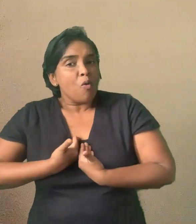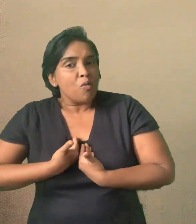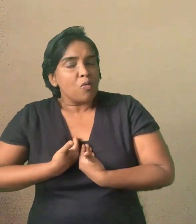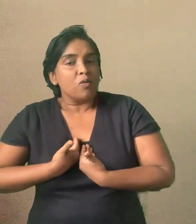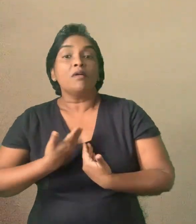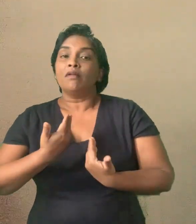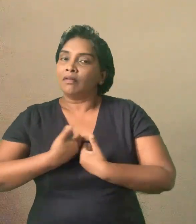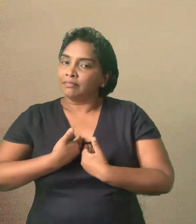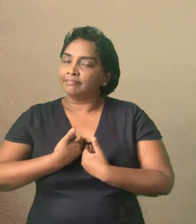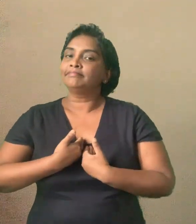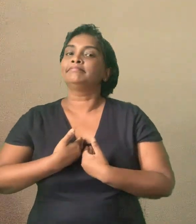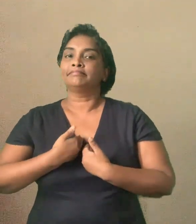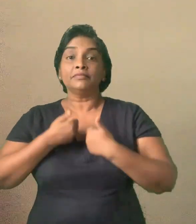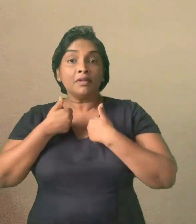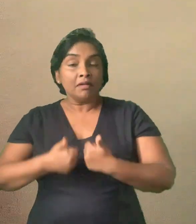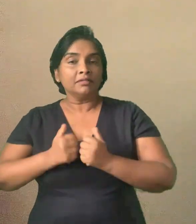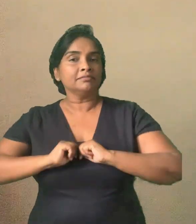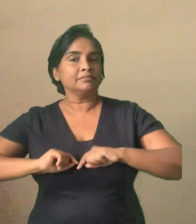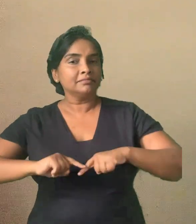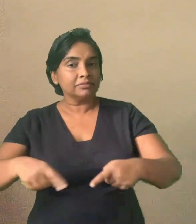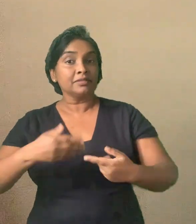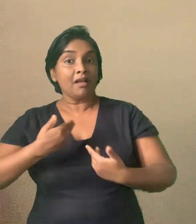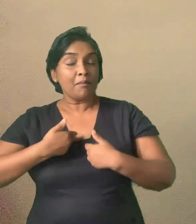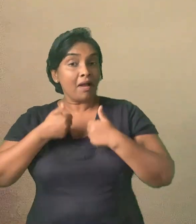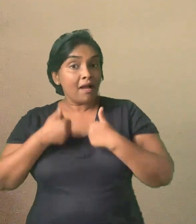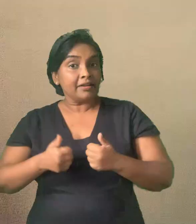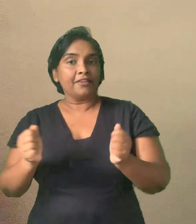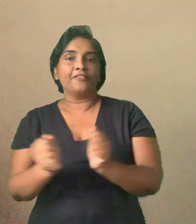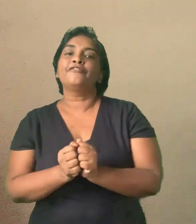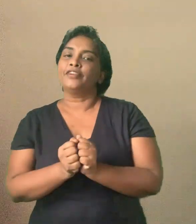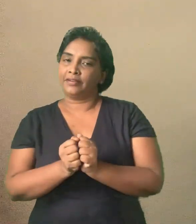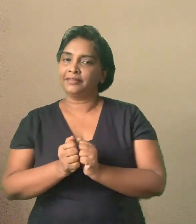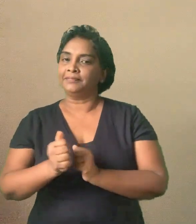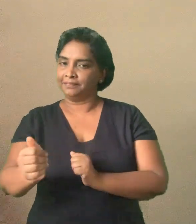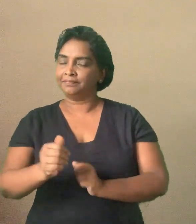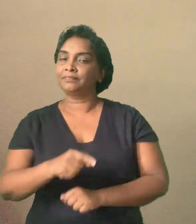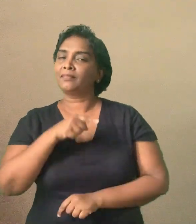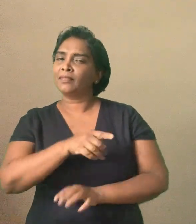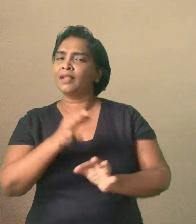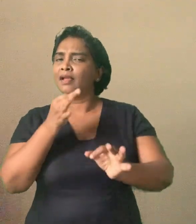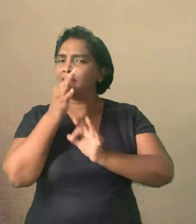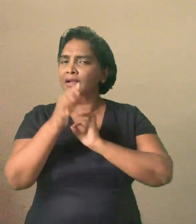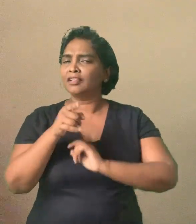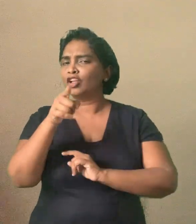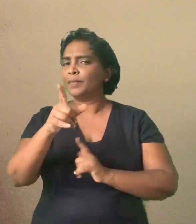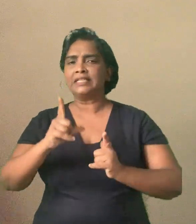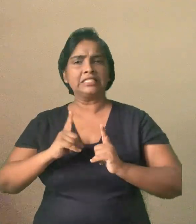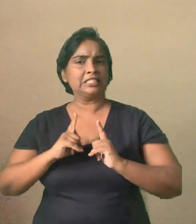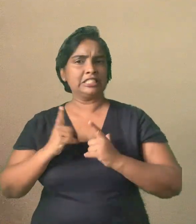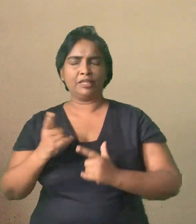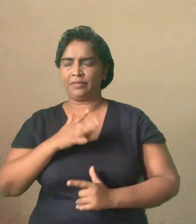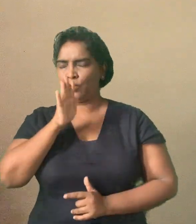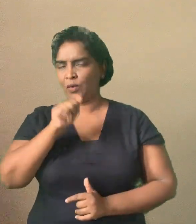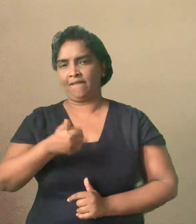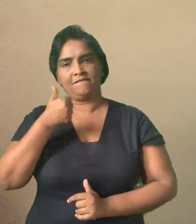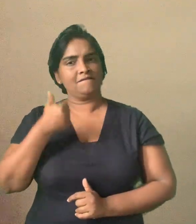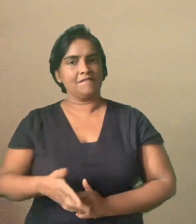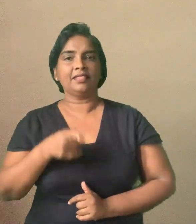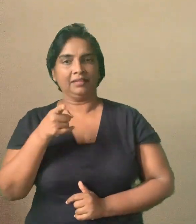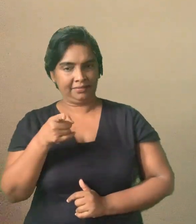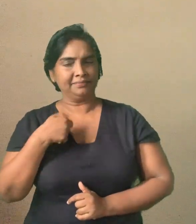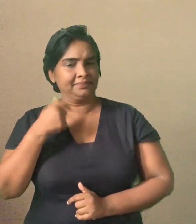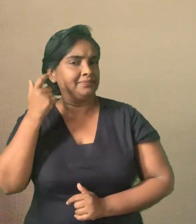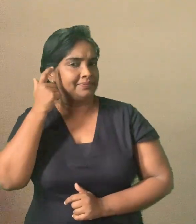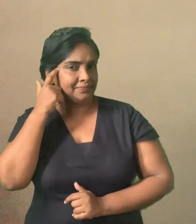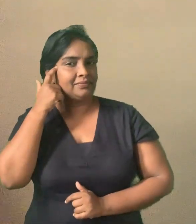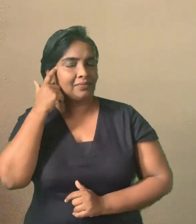සහ අපි යහමඟට ඇවිල්ලා අපි හරි දේ කළ යුතුයි. ඉතින් මේ කතාව ඔබේ ජීවිතයට බොහොම වටිනවා කියලා මම